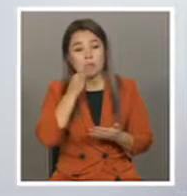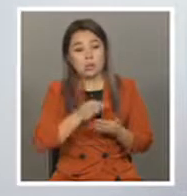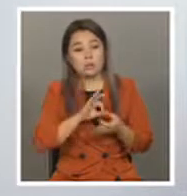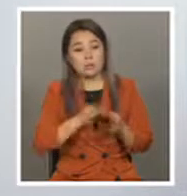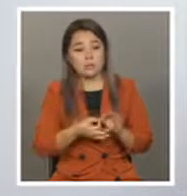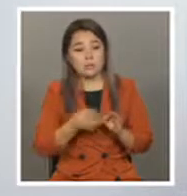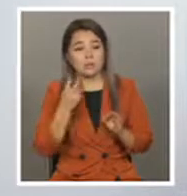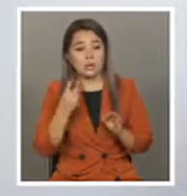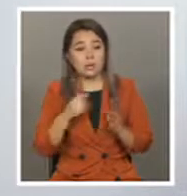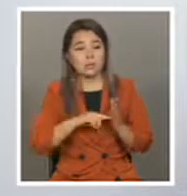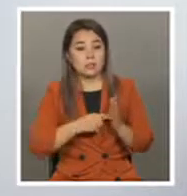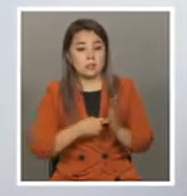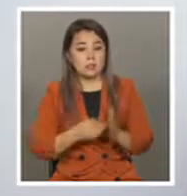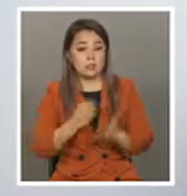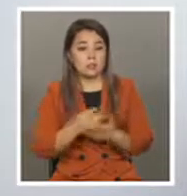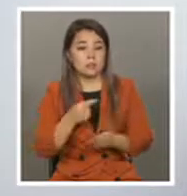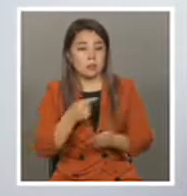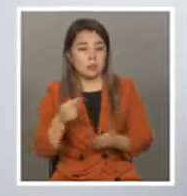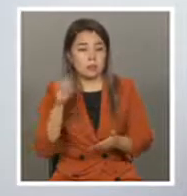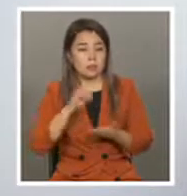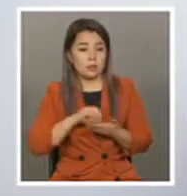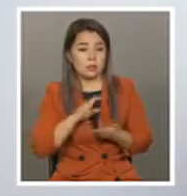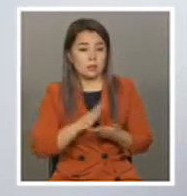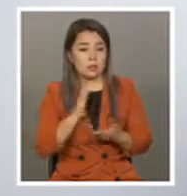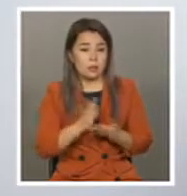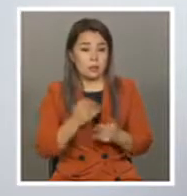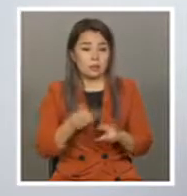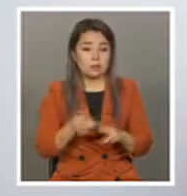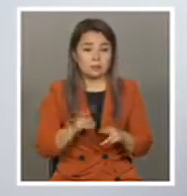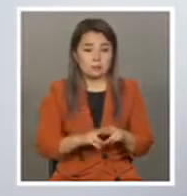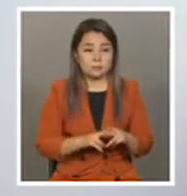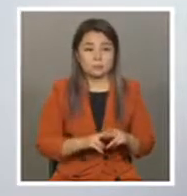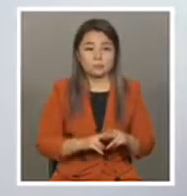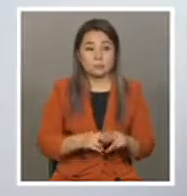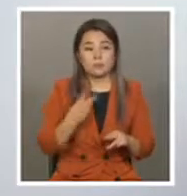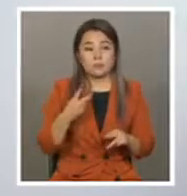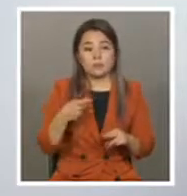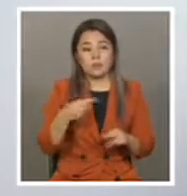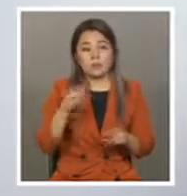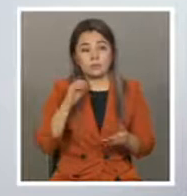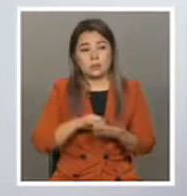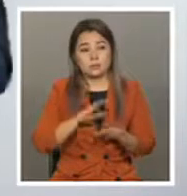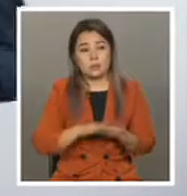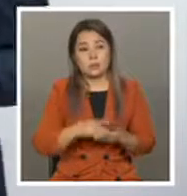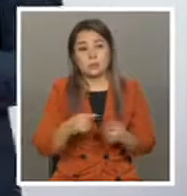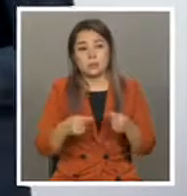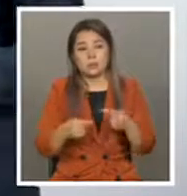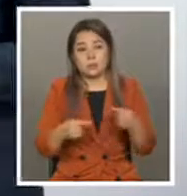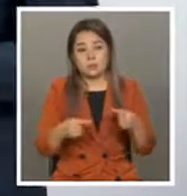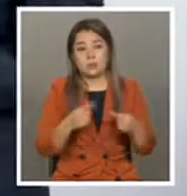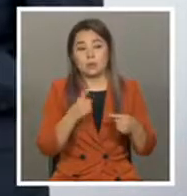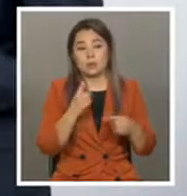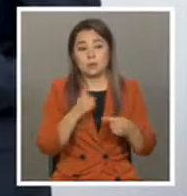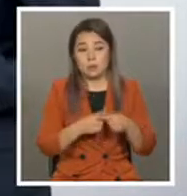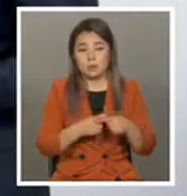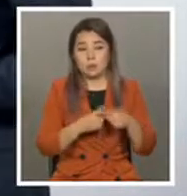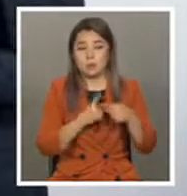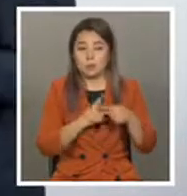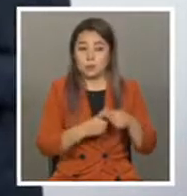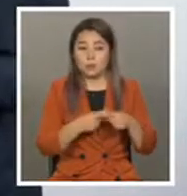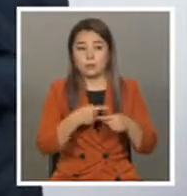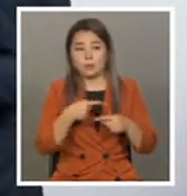көбейтсек, теріс сан, яғни минус таңбалы саны шығып жатыр. Демек, бұл екі санның біреуі теріс сан болу керек, біреуі оң сан болу